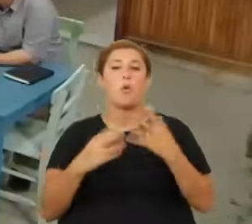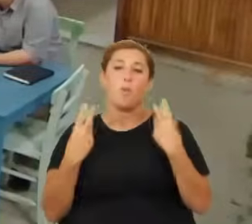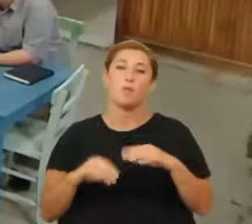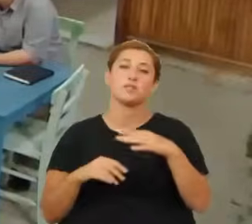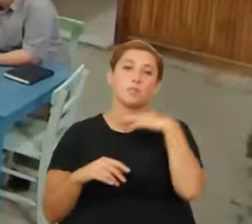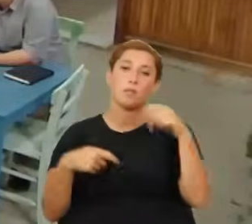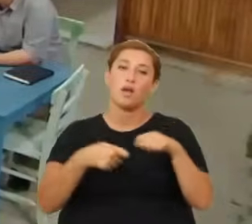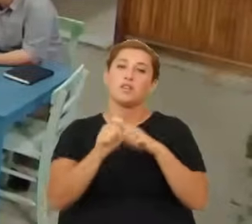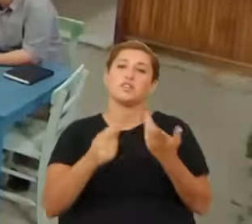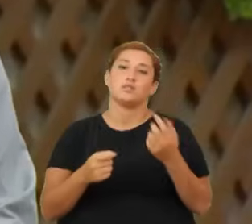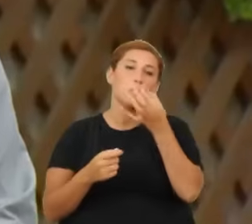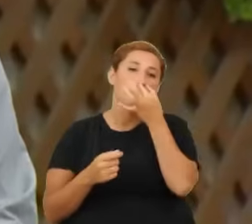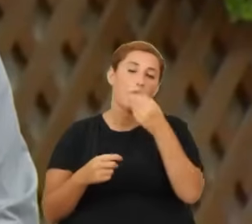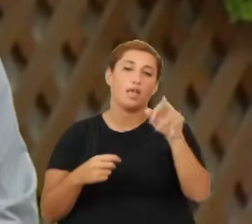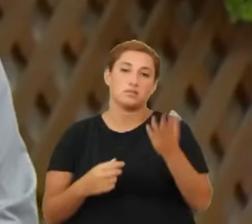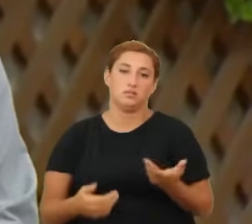bir burnunda halkası eksik ha.